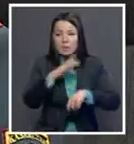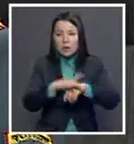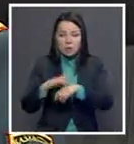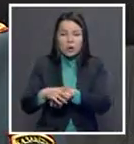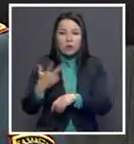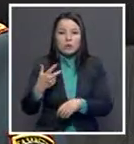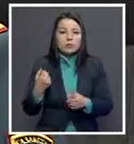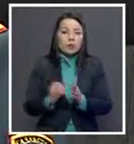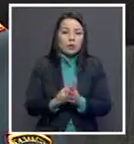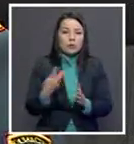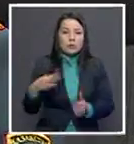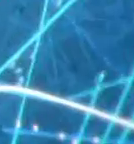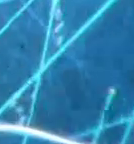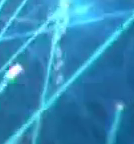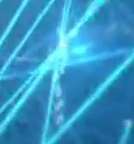3-тен 30-ға дейін жетіп отыр.